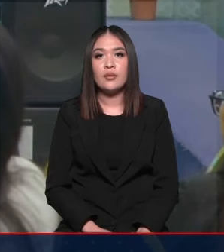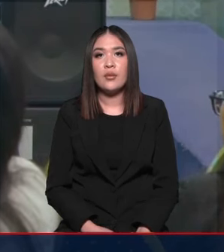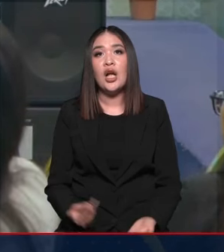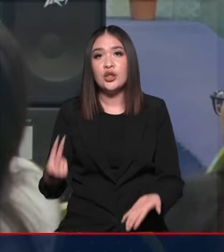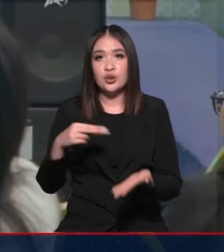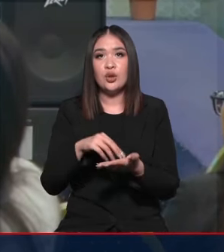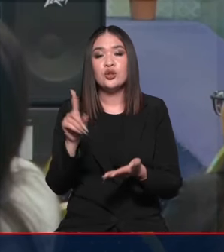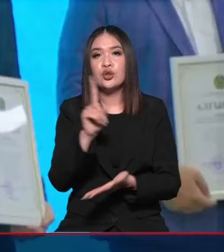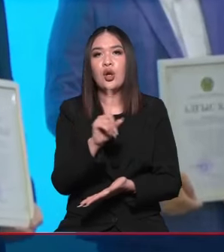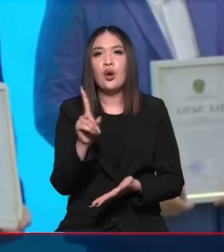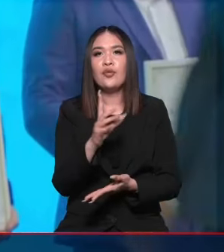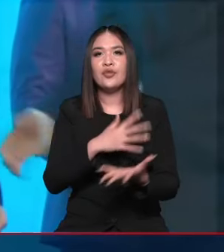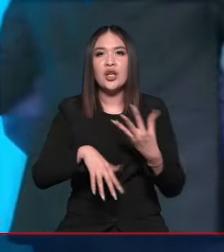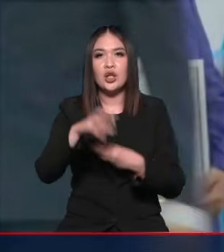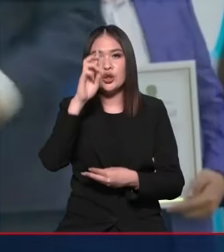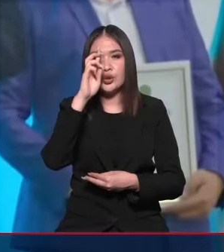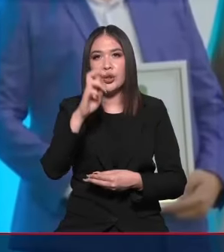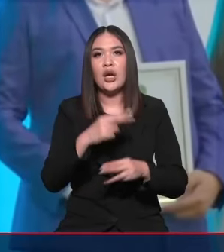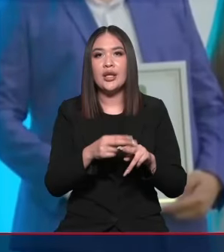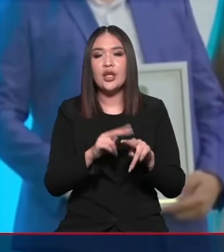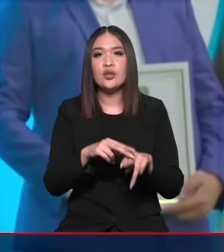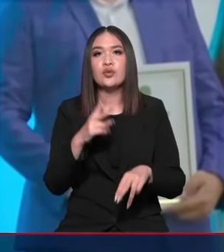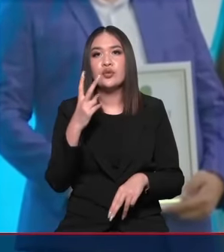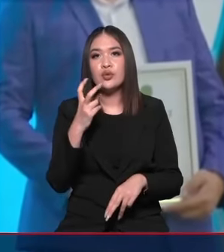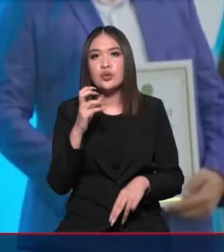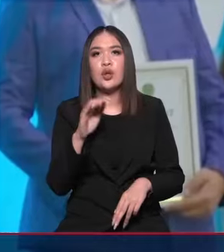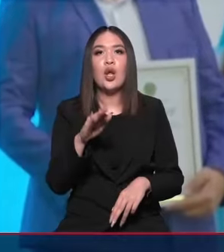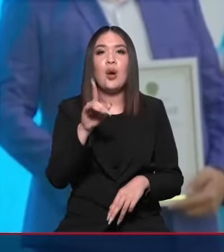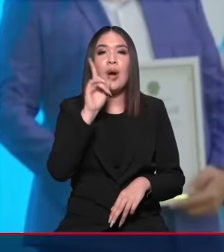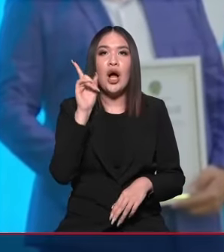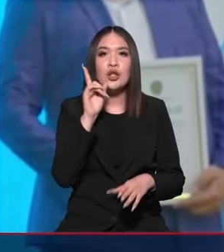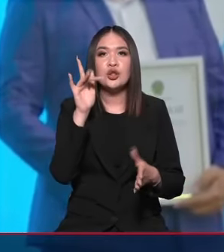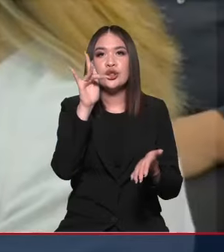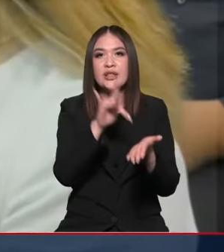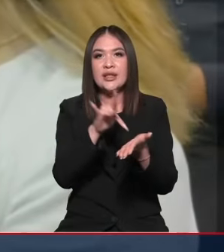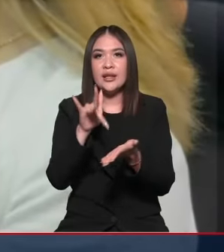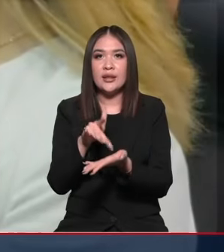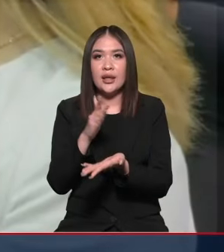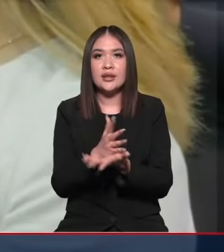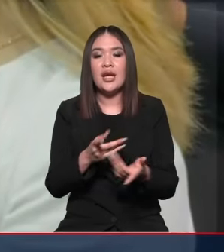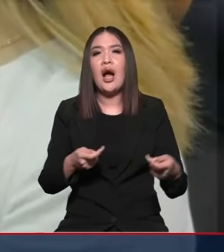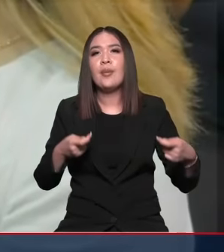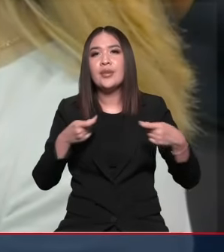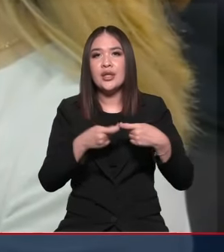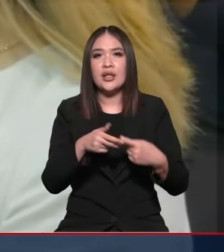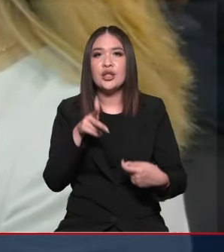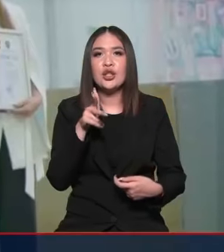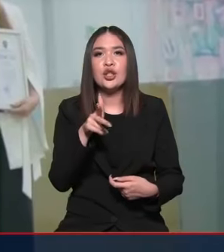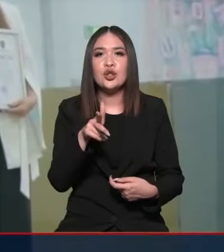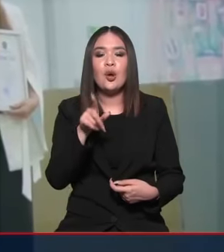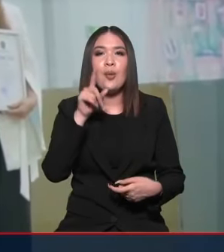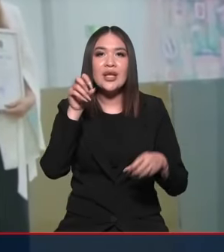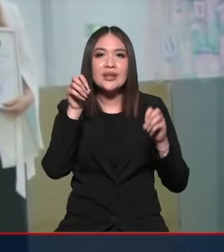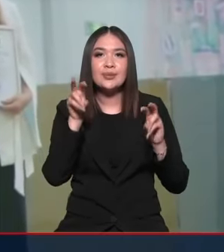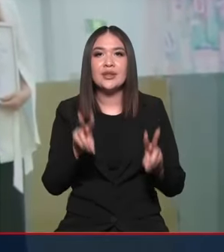Стоит отметить, всего в стране функционируют более 200 молодежных ресурсных центров. Они объединяют более 3000 молодых